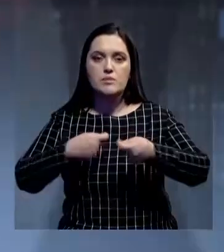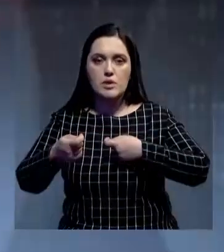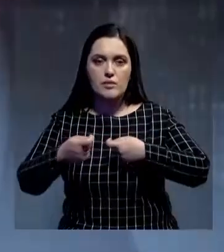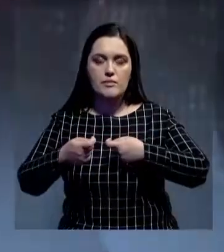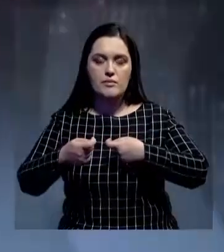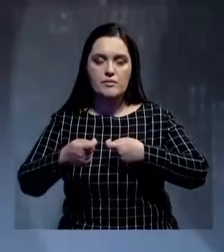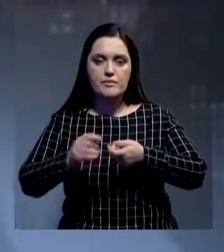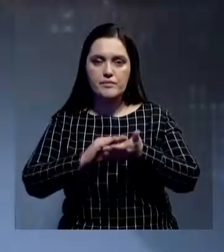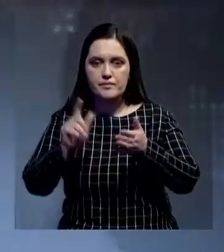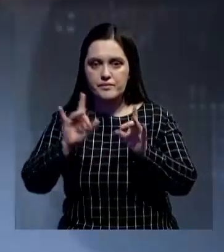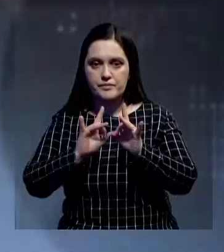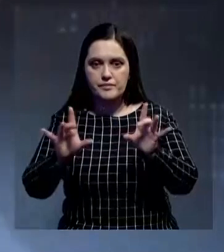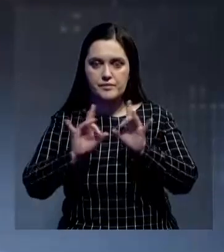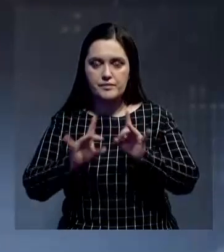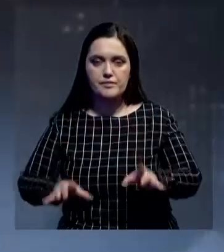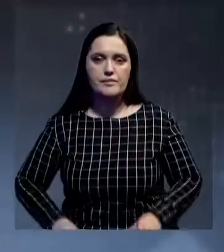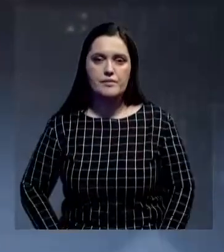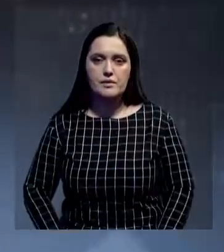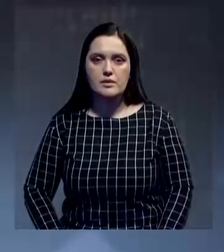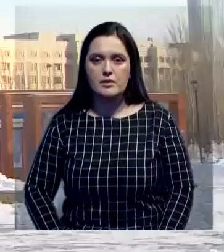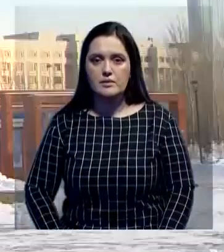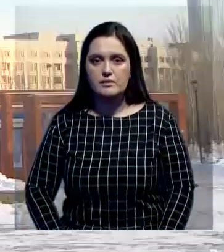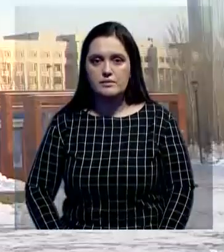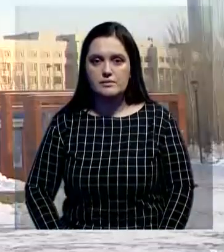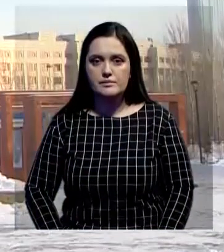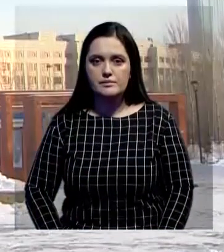взаимную торговлю. Подробнее в материале нашего корреспондента.